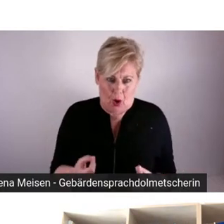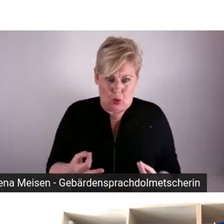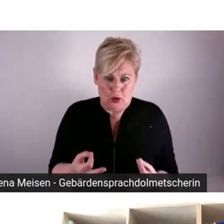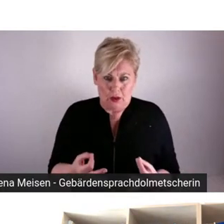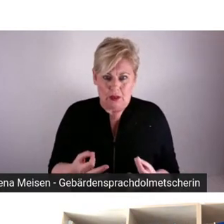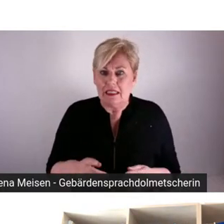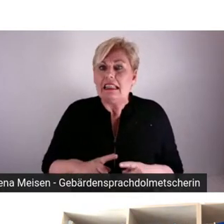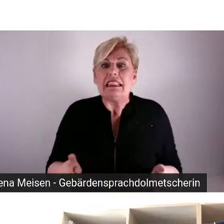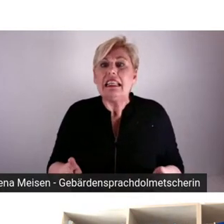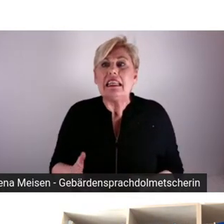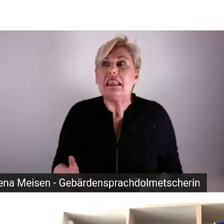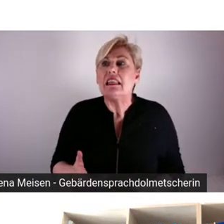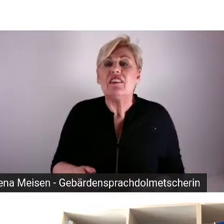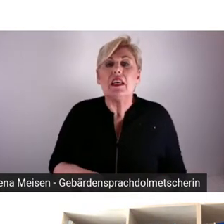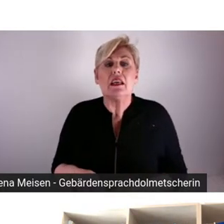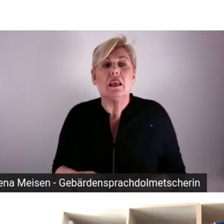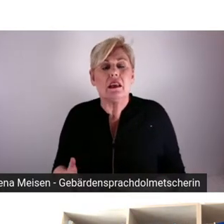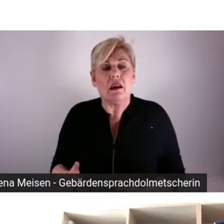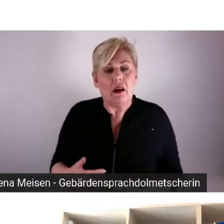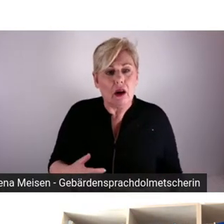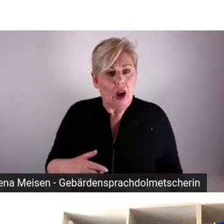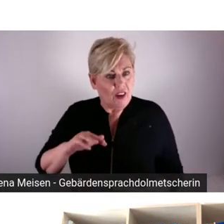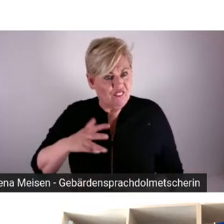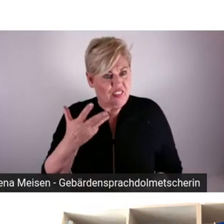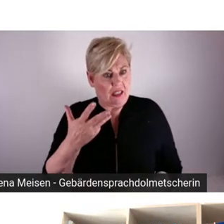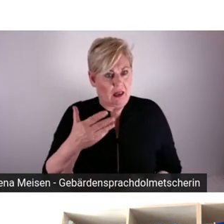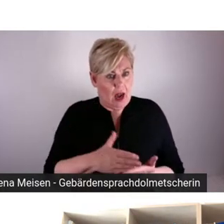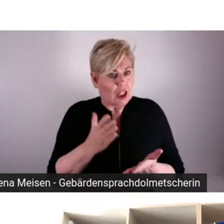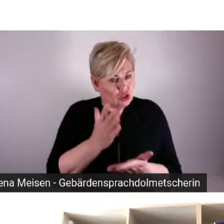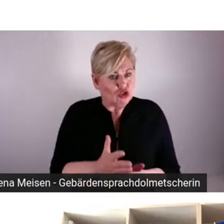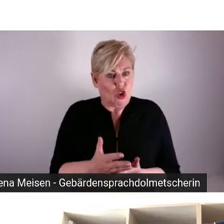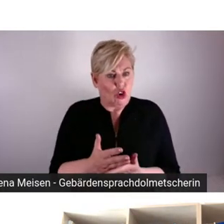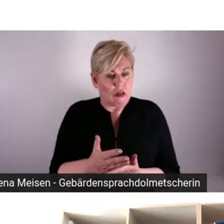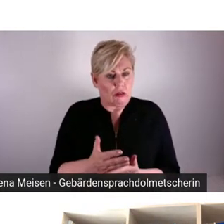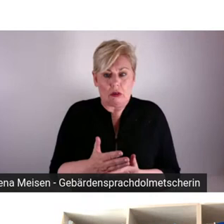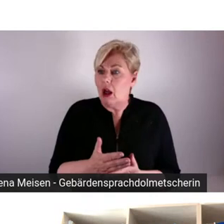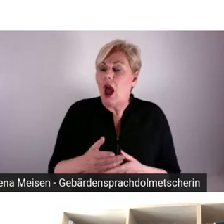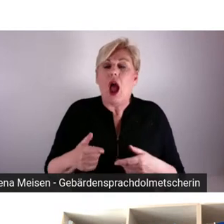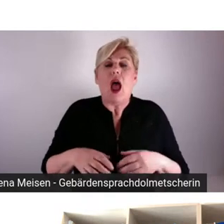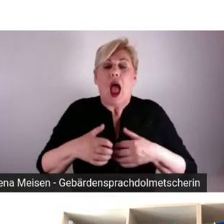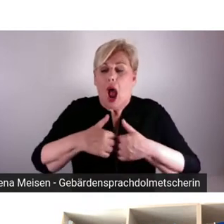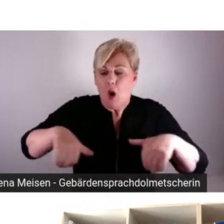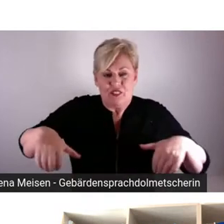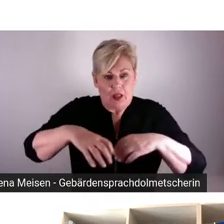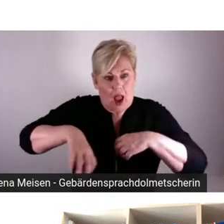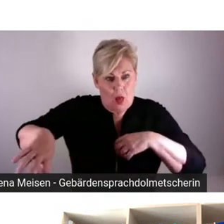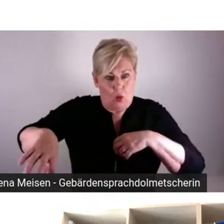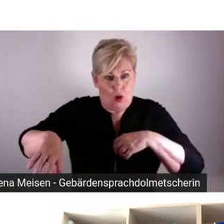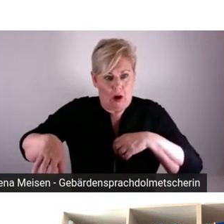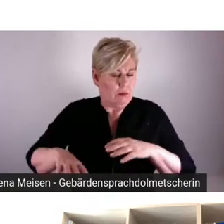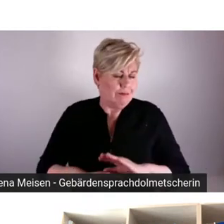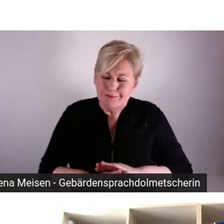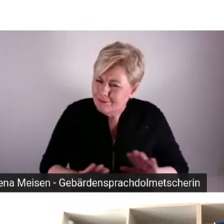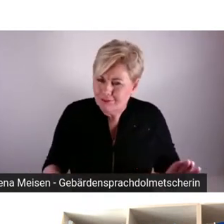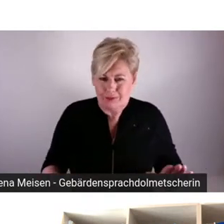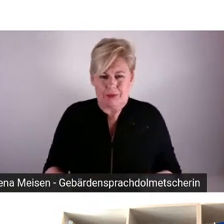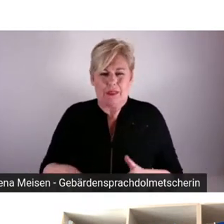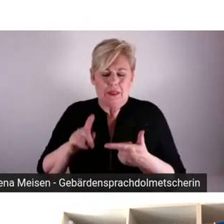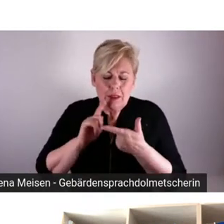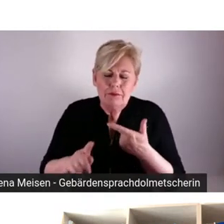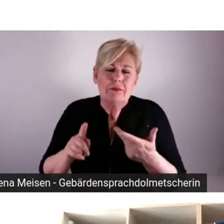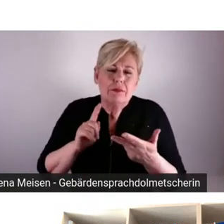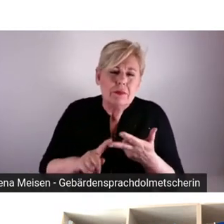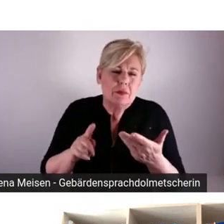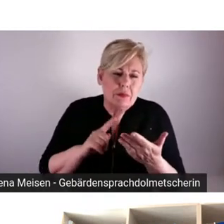diese frühe Trennung schon nach der vierten Klasse. Wir brauchen dringend gut ausgestattete Schulen. All das wäre dringend